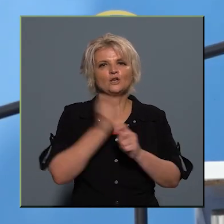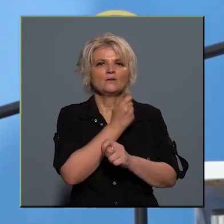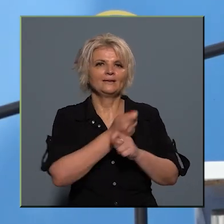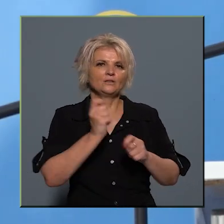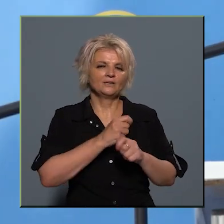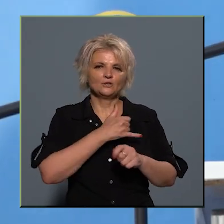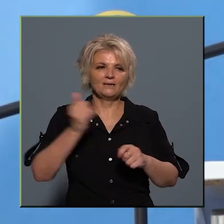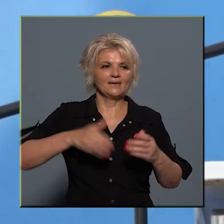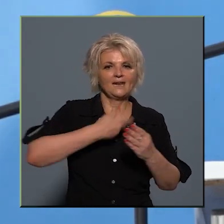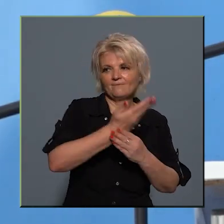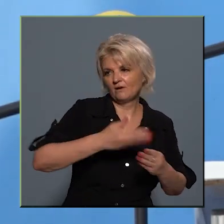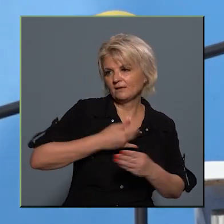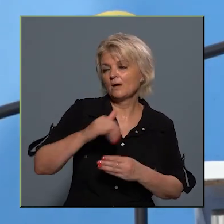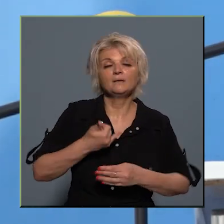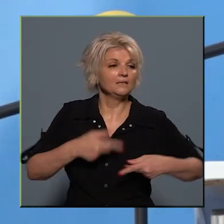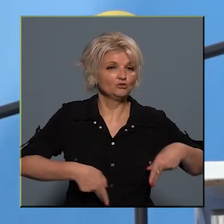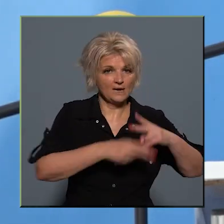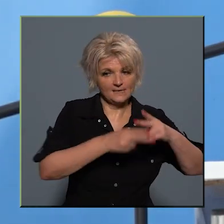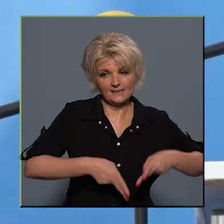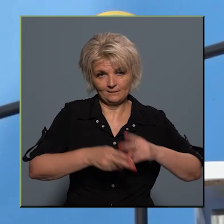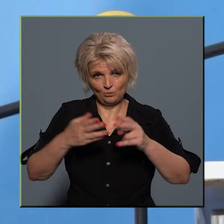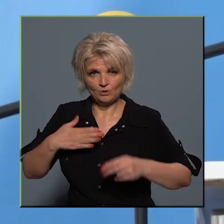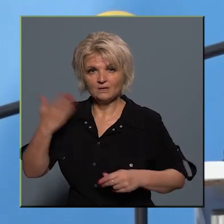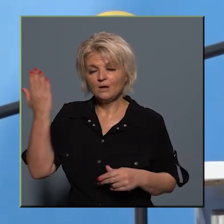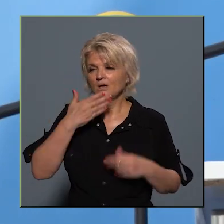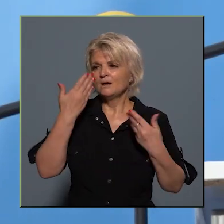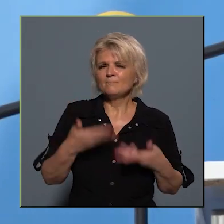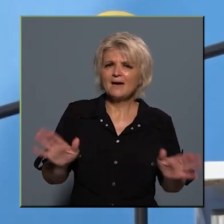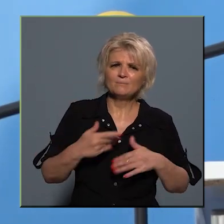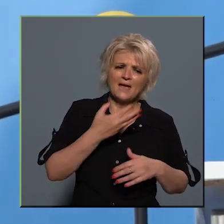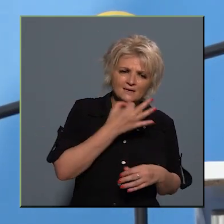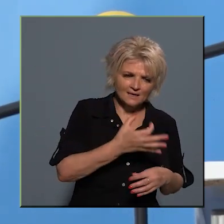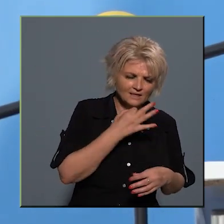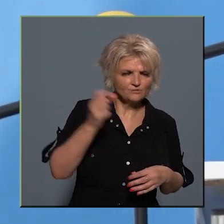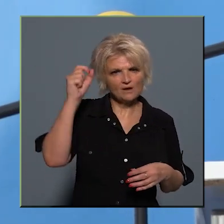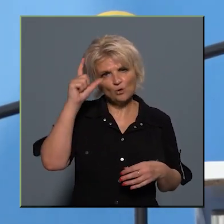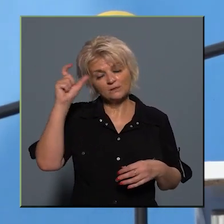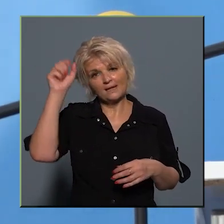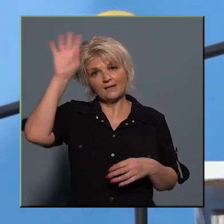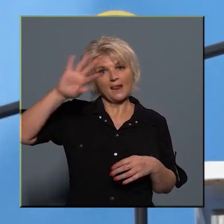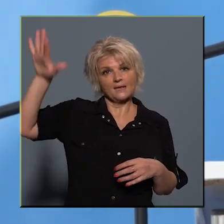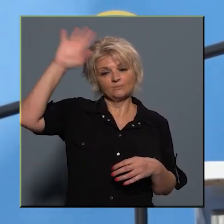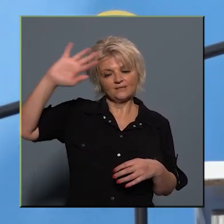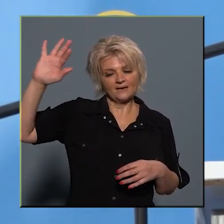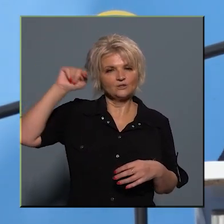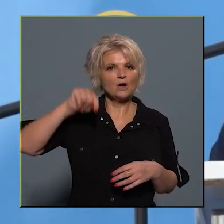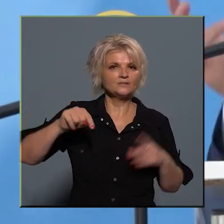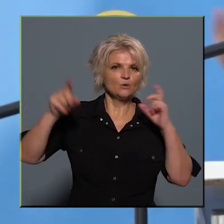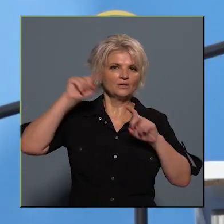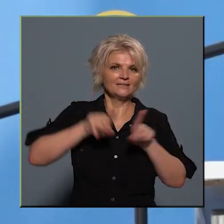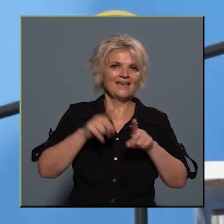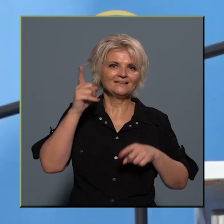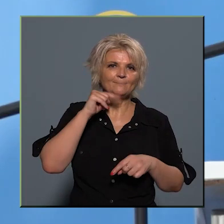ajánlom mindenkinek, hogy mindig állunk rendelkezésre, hogy ha bármilyen olyan kérdése van, ötlete és elképzelése, amely azt gondolja, hogy az ilyen